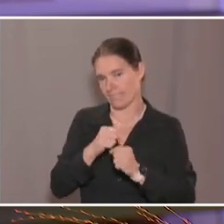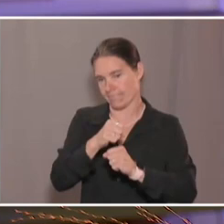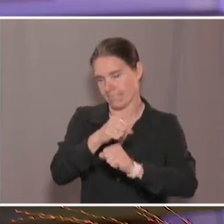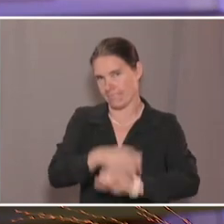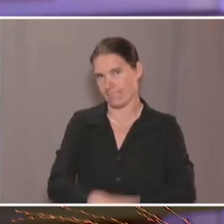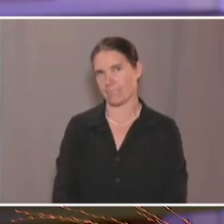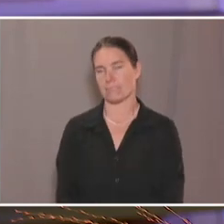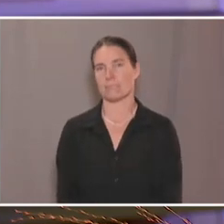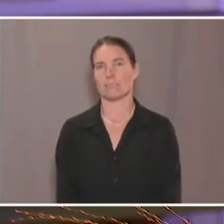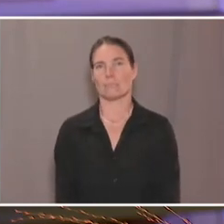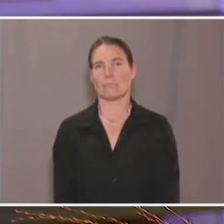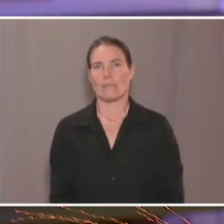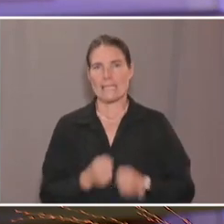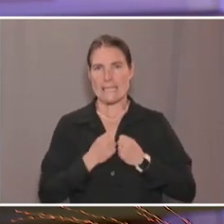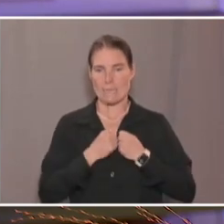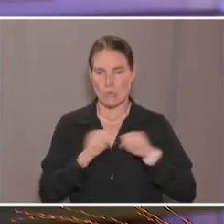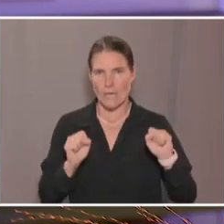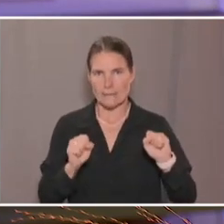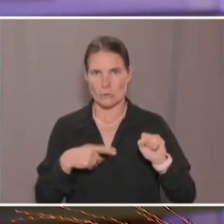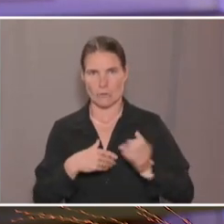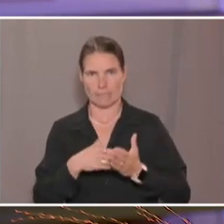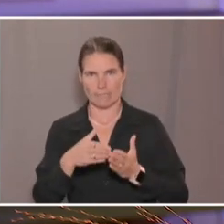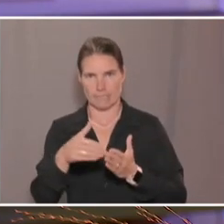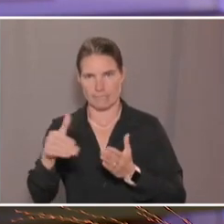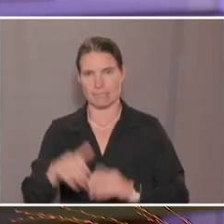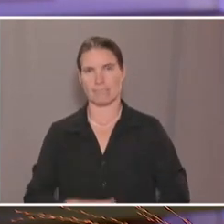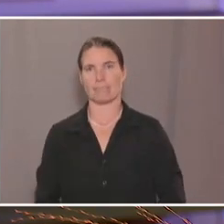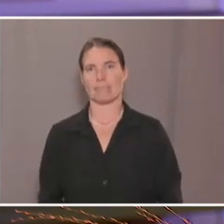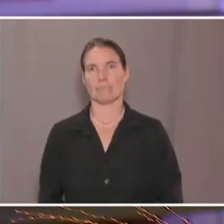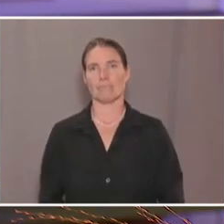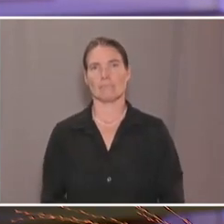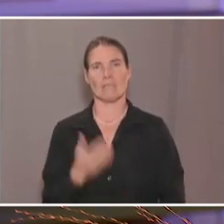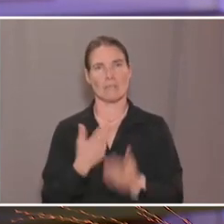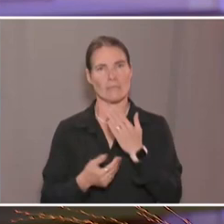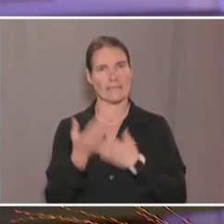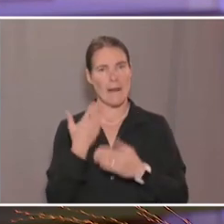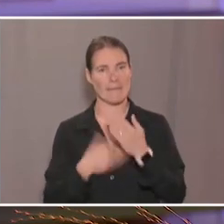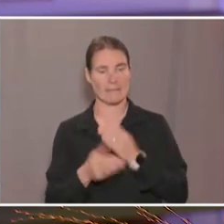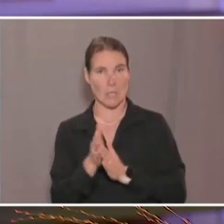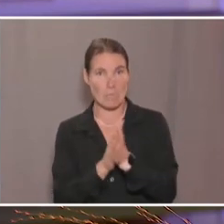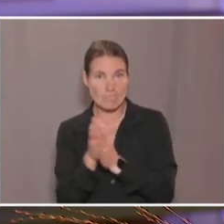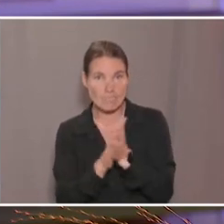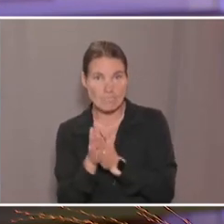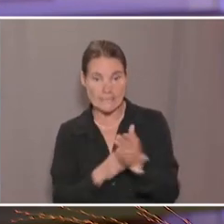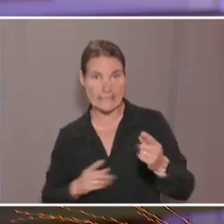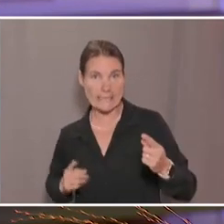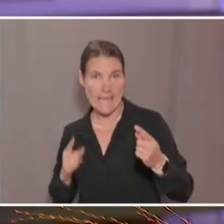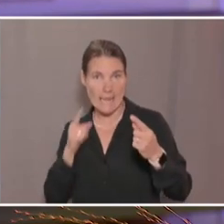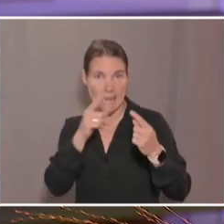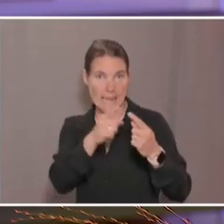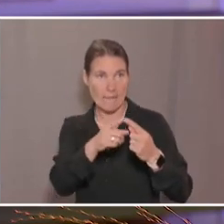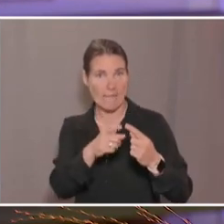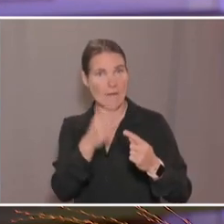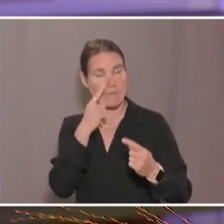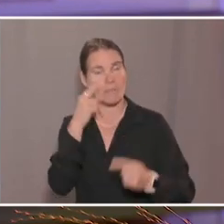anderes als die Demokratisierung. Und das war ein wirklich ambitioniertes Ziel, wenn man bedenkt,